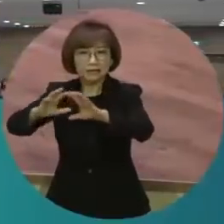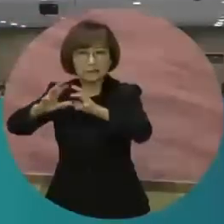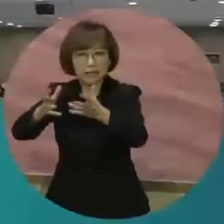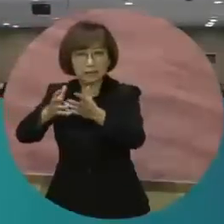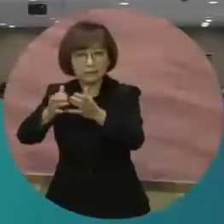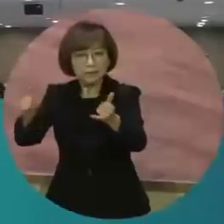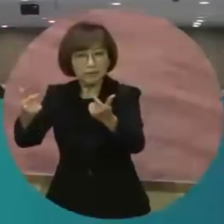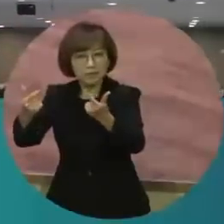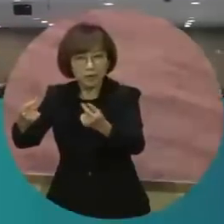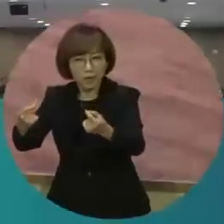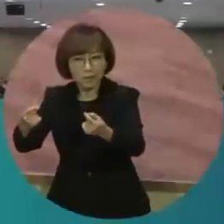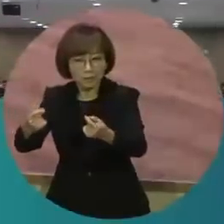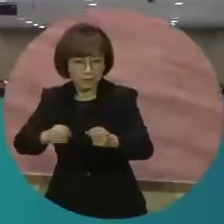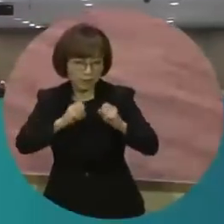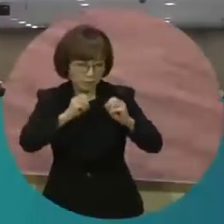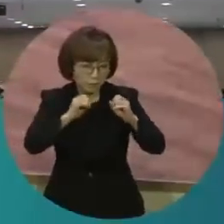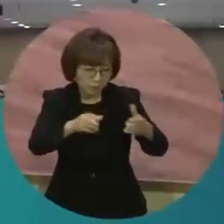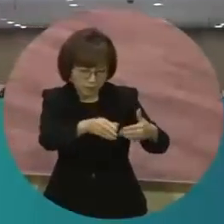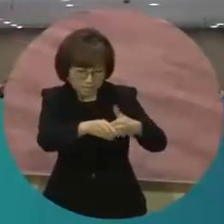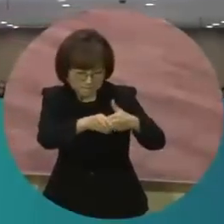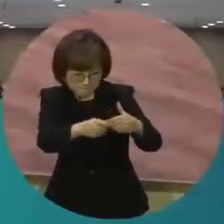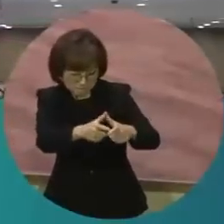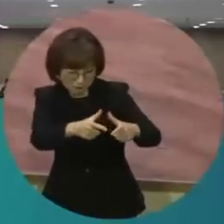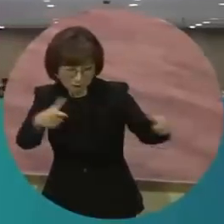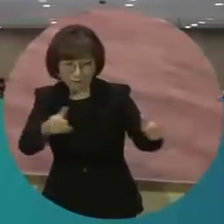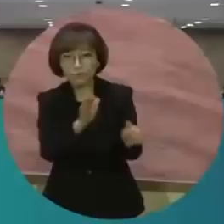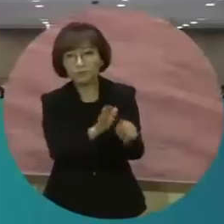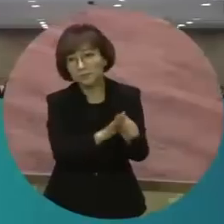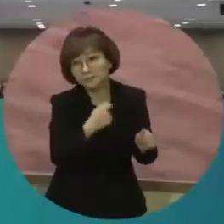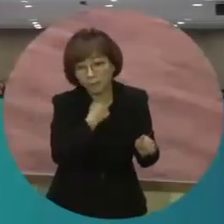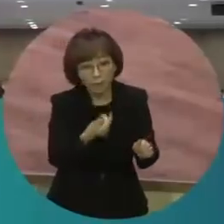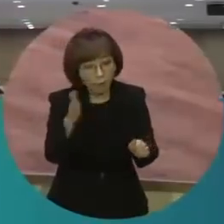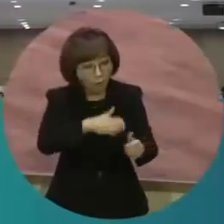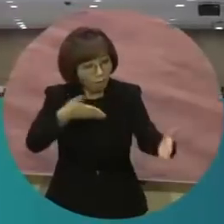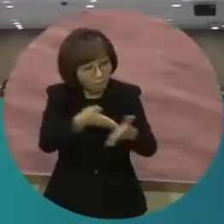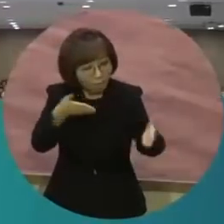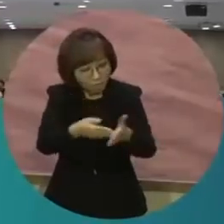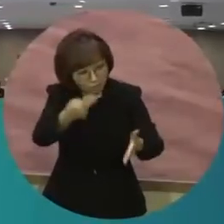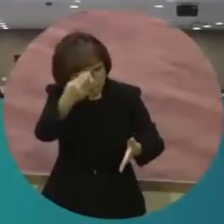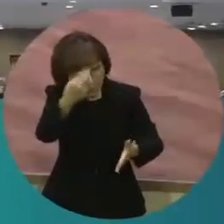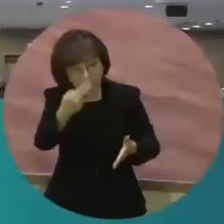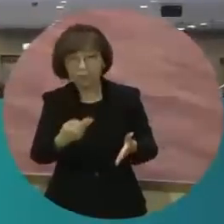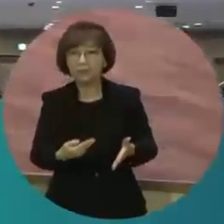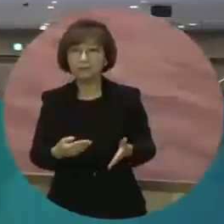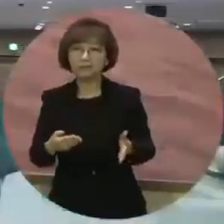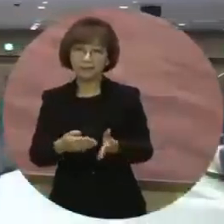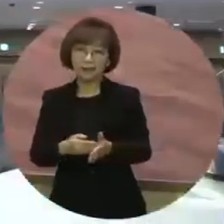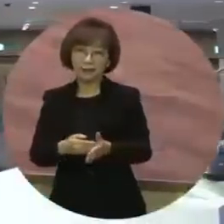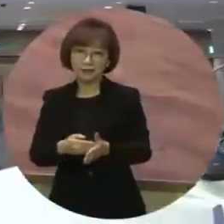이방인 중에서와 같이 열매를 맺게 하려 함이로되 지금까지 길이 막혔도다.